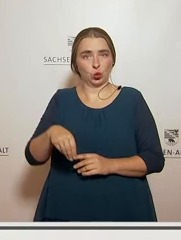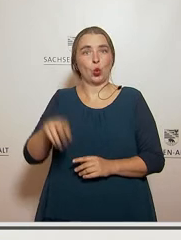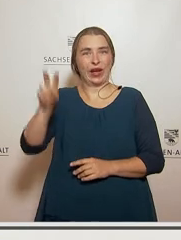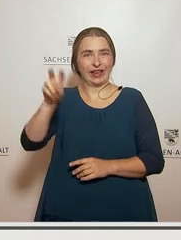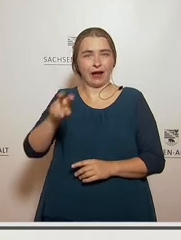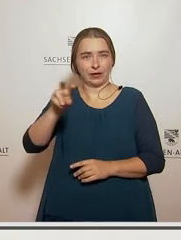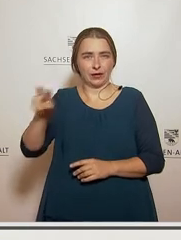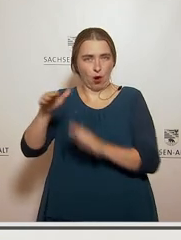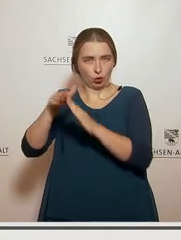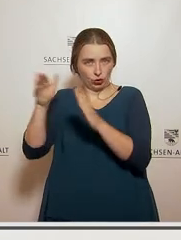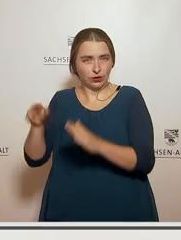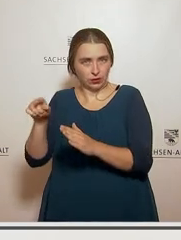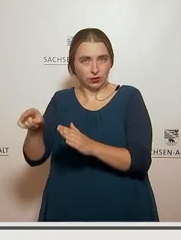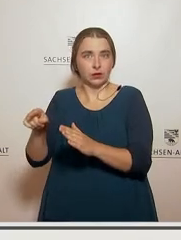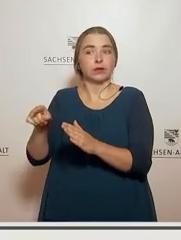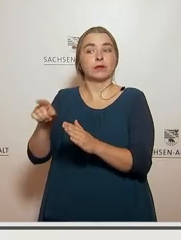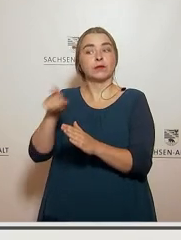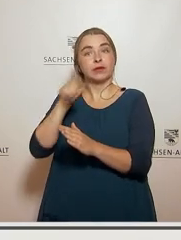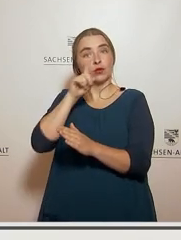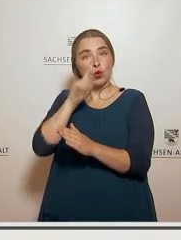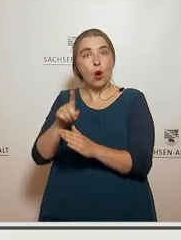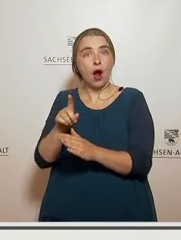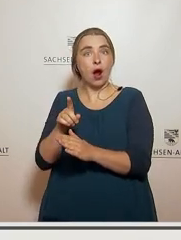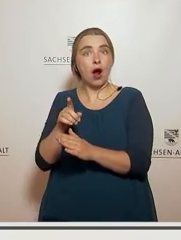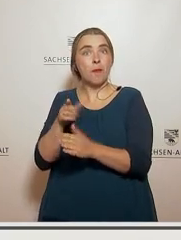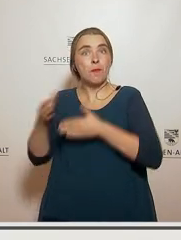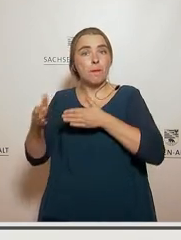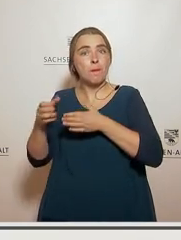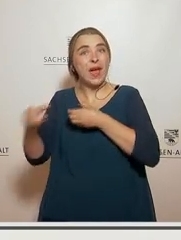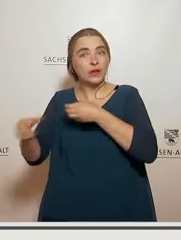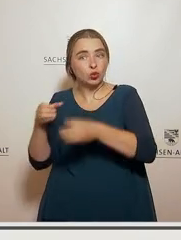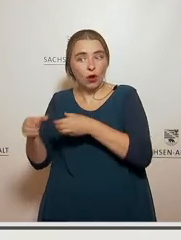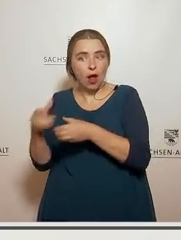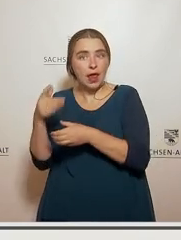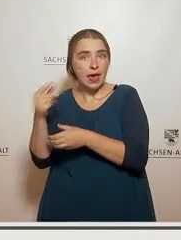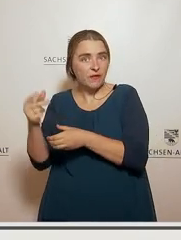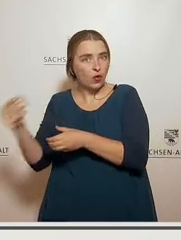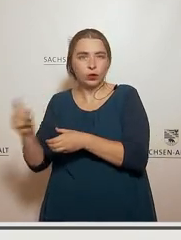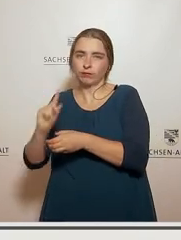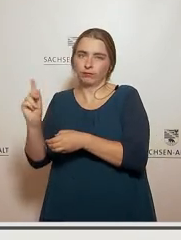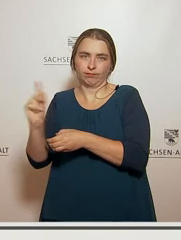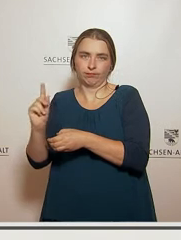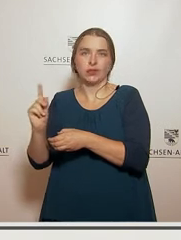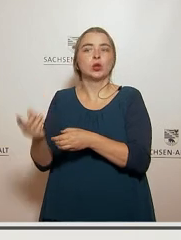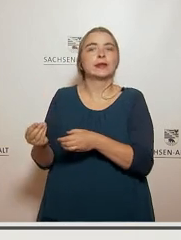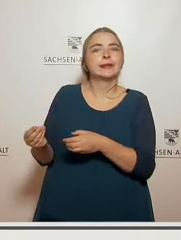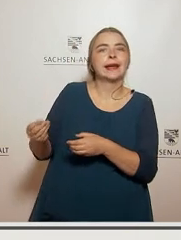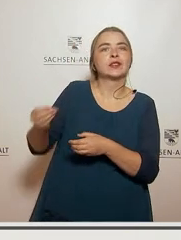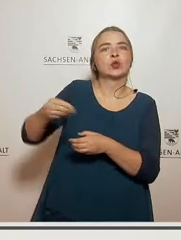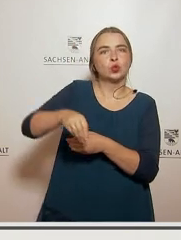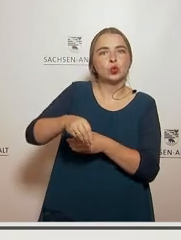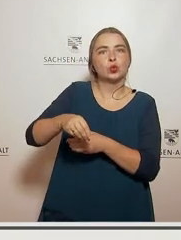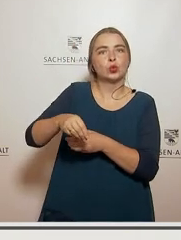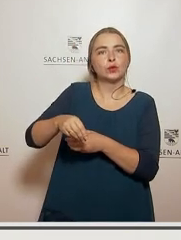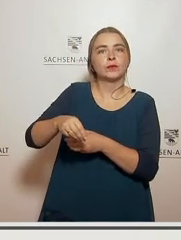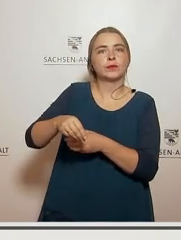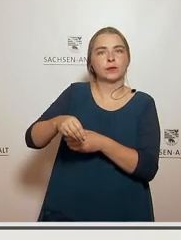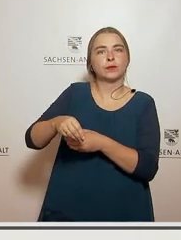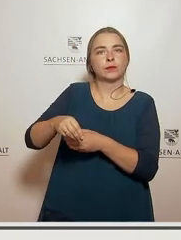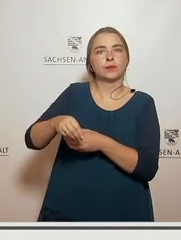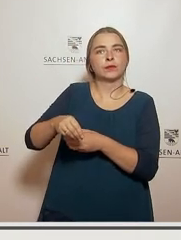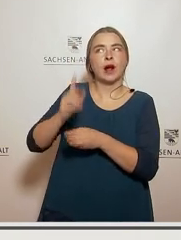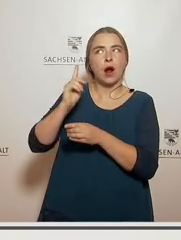eröffnen, nicht nur das eigene Personal zu impfen zukünftig, sondern wir haben auch jetzt die Möglichkeit über den Bund erhalten, dass